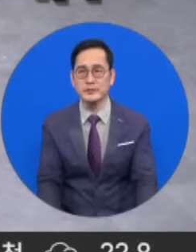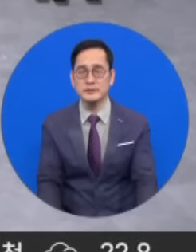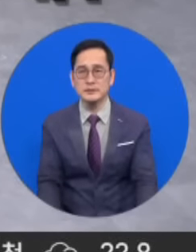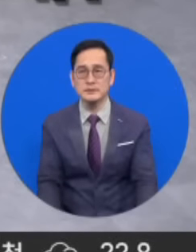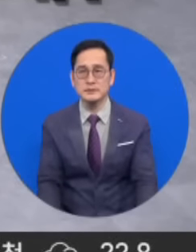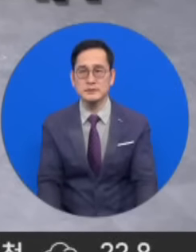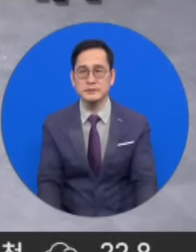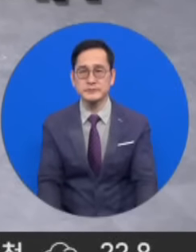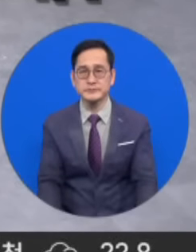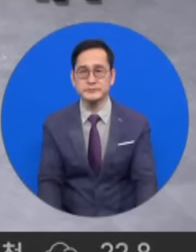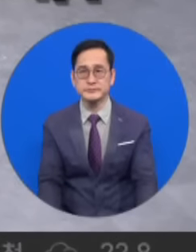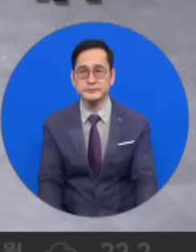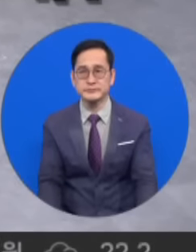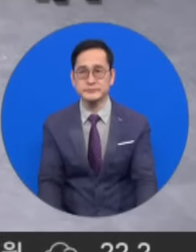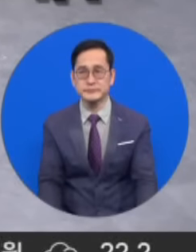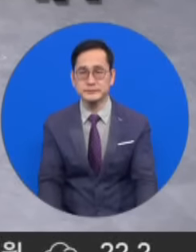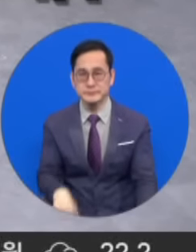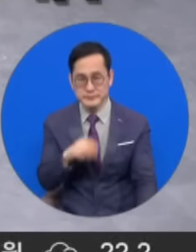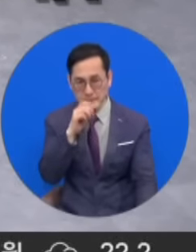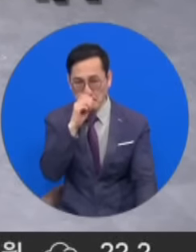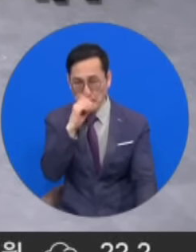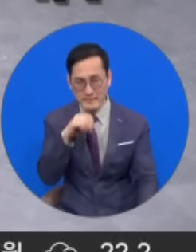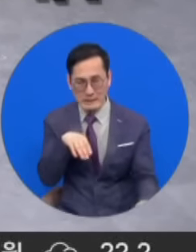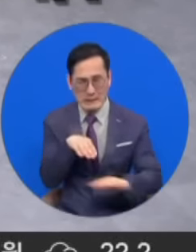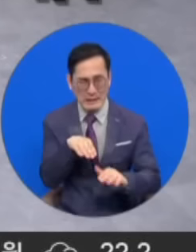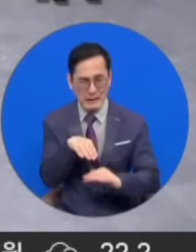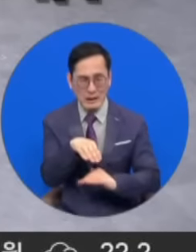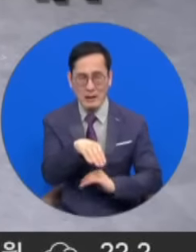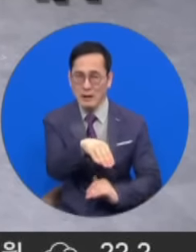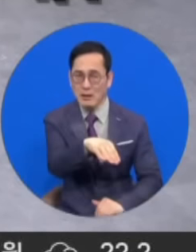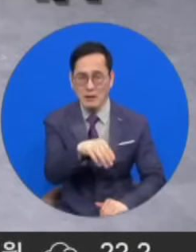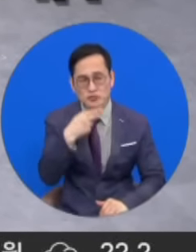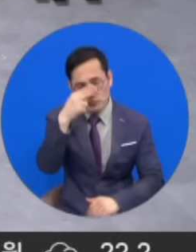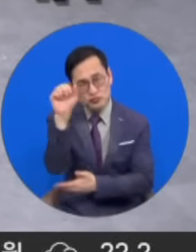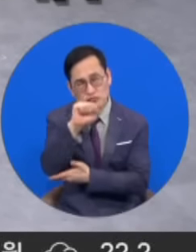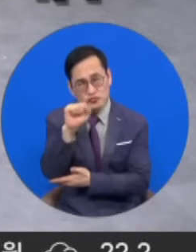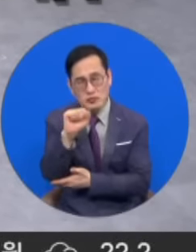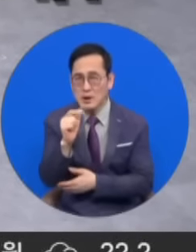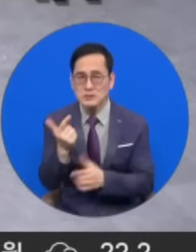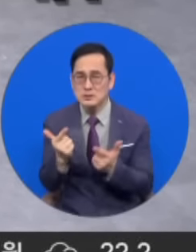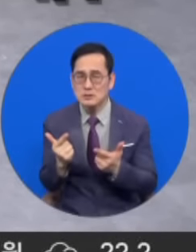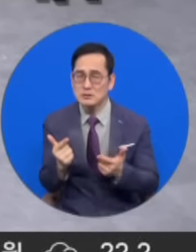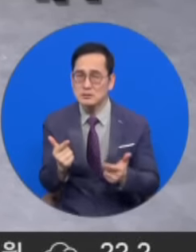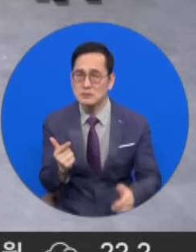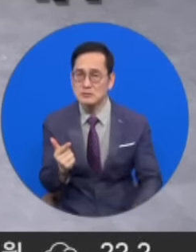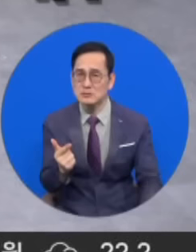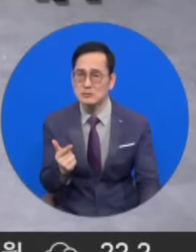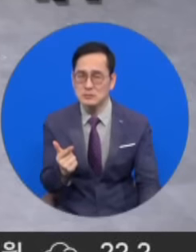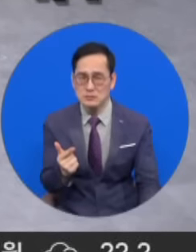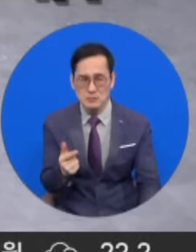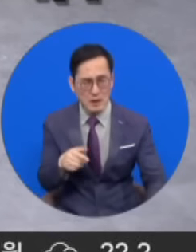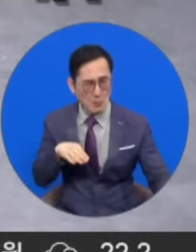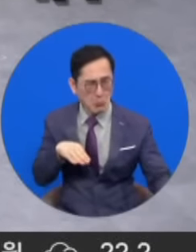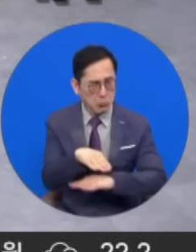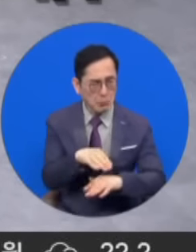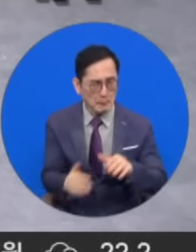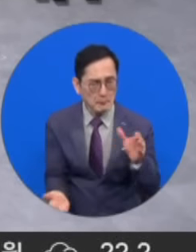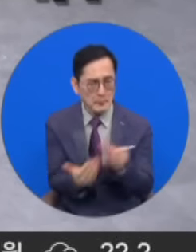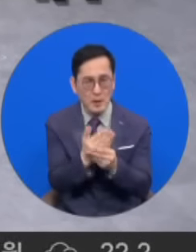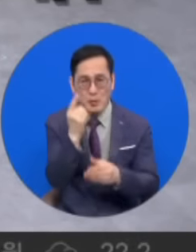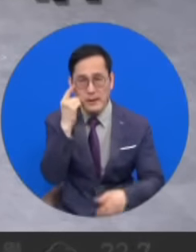인도 돌진 9명 참사, 음주는 아닌데 지금 저희 대형 미디어에 떠있는